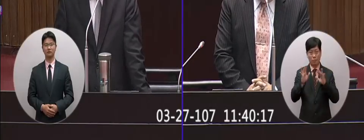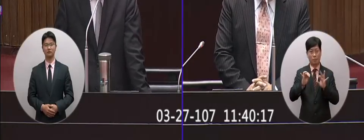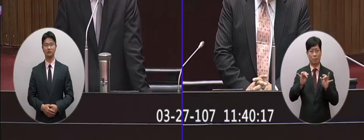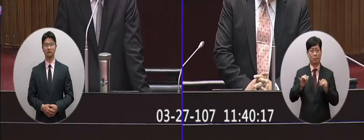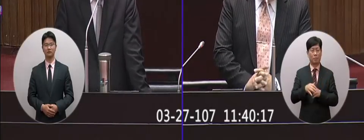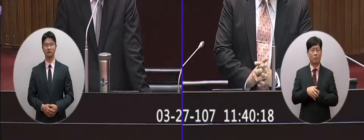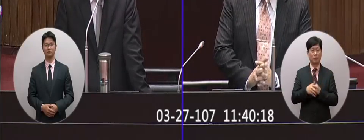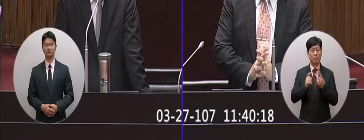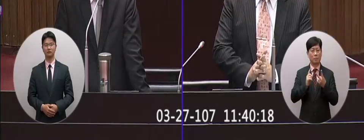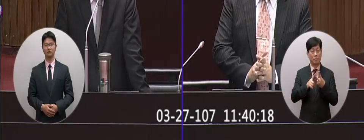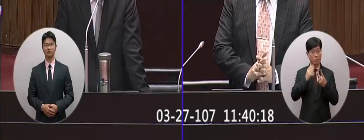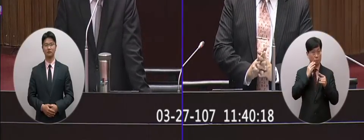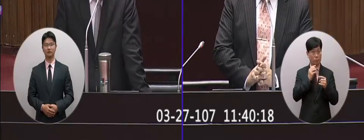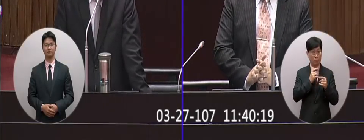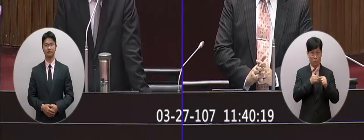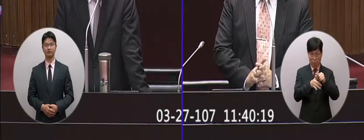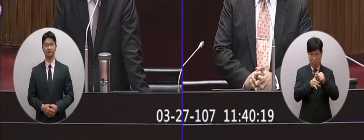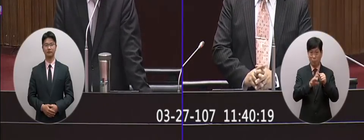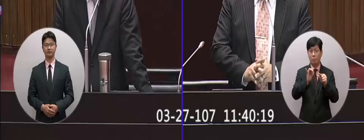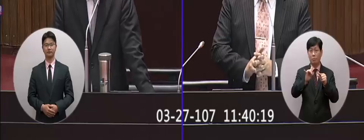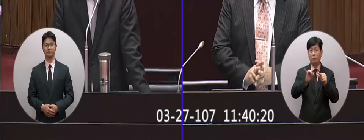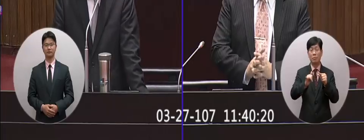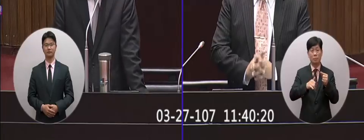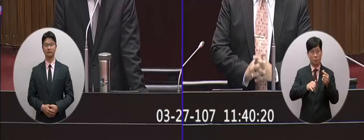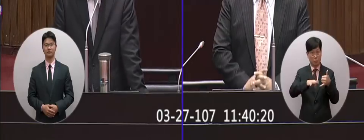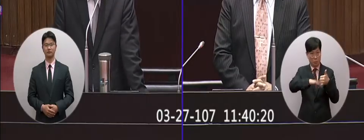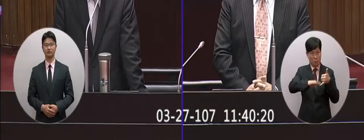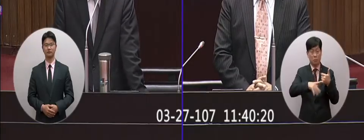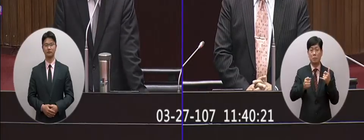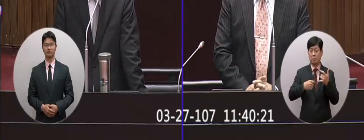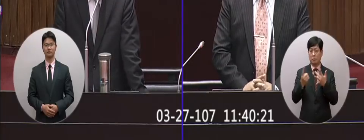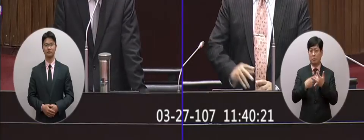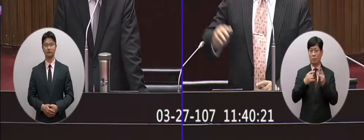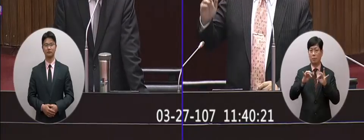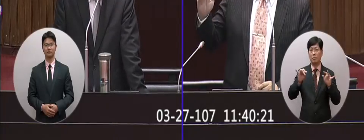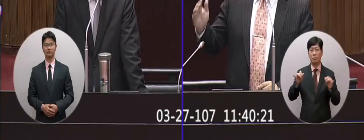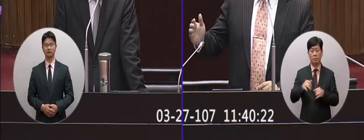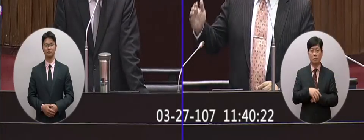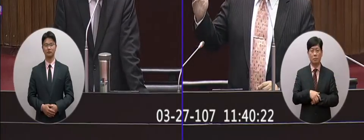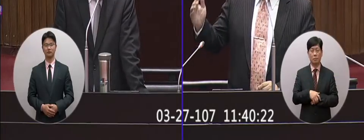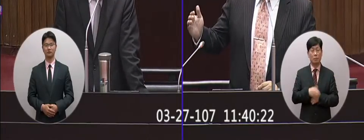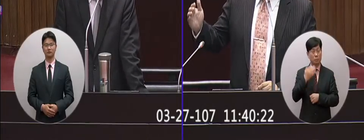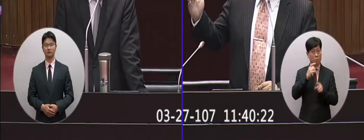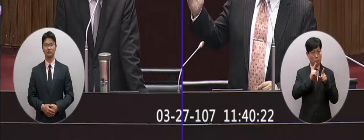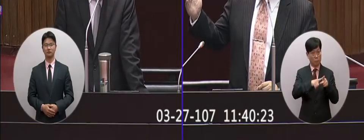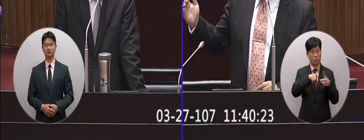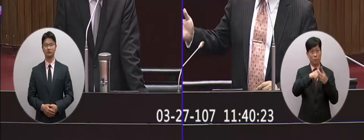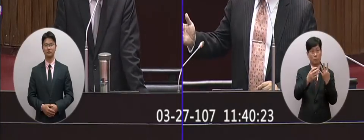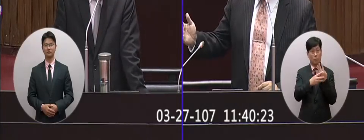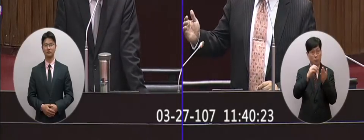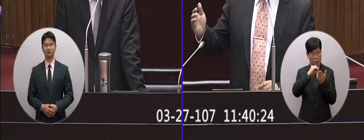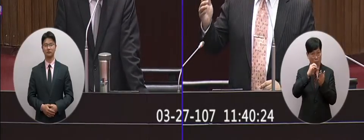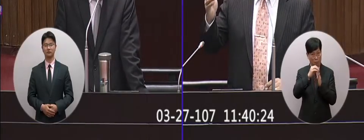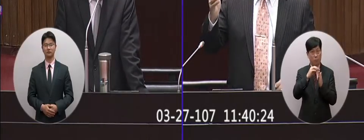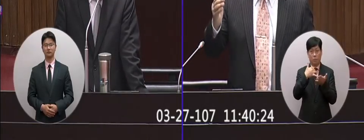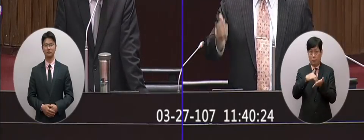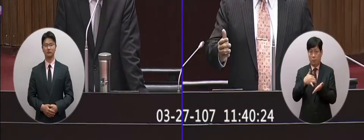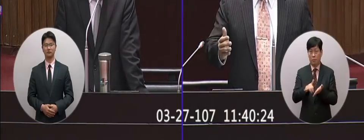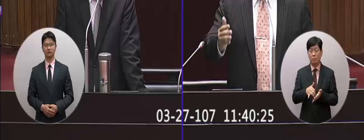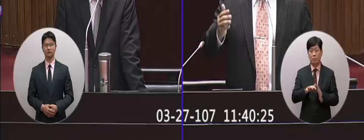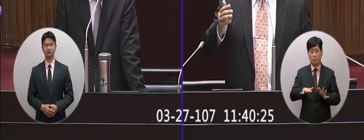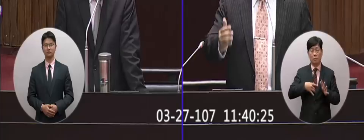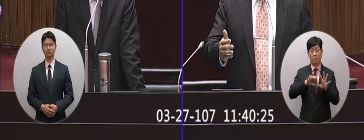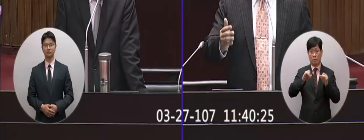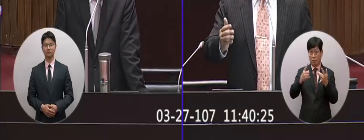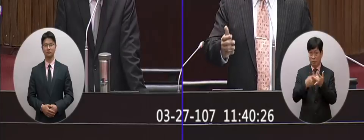1142公顷，然后在中部还好，在南部也是缺地，所以依据工业局的这个推估，其实